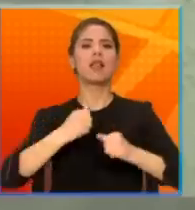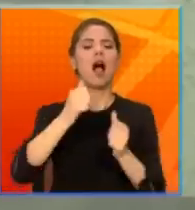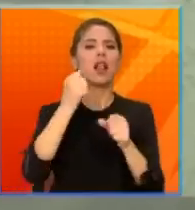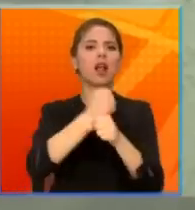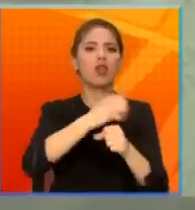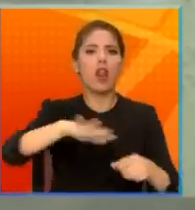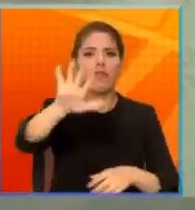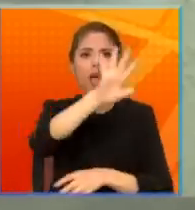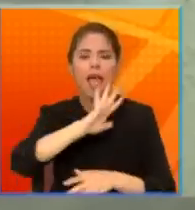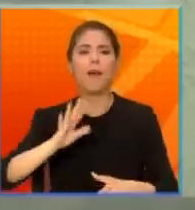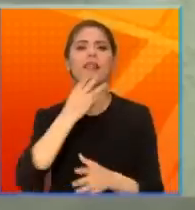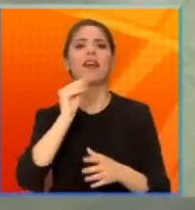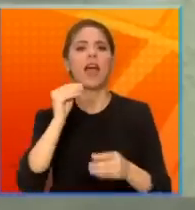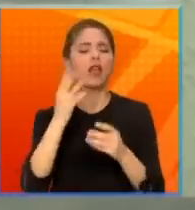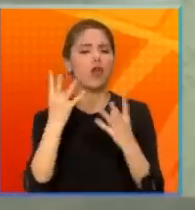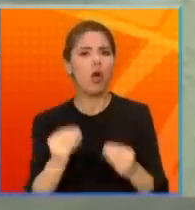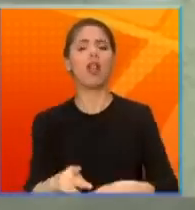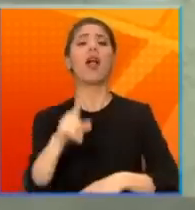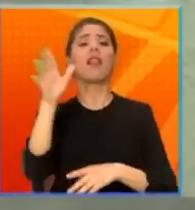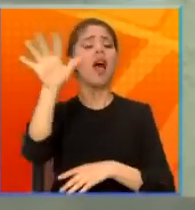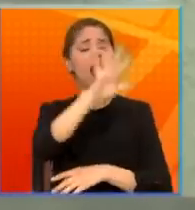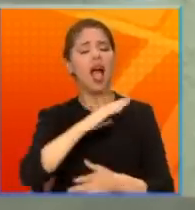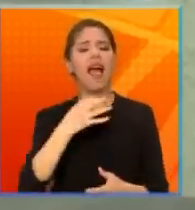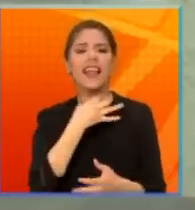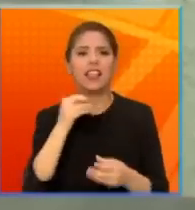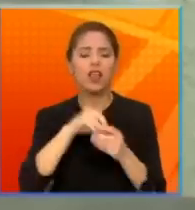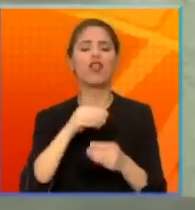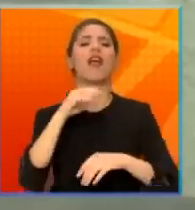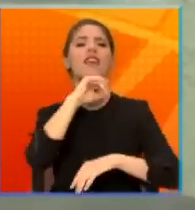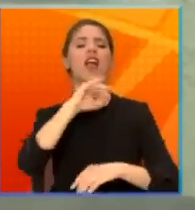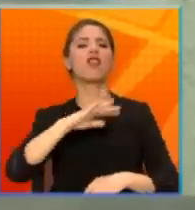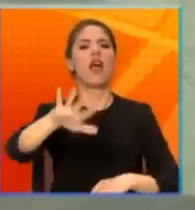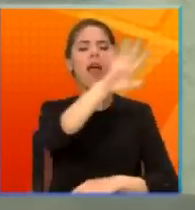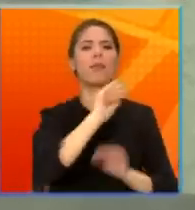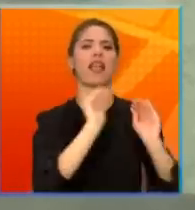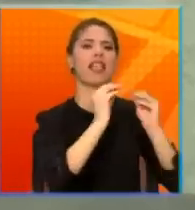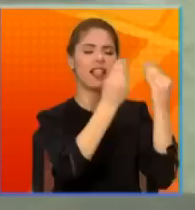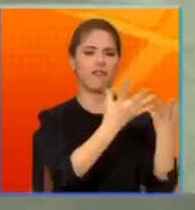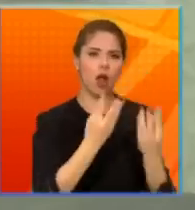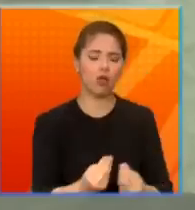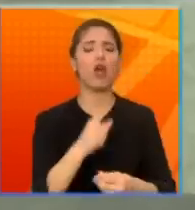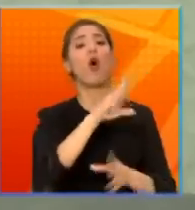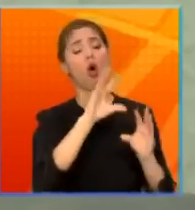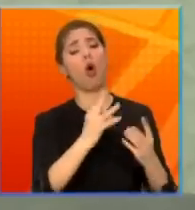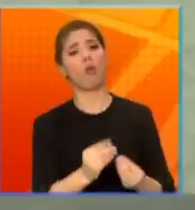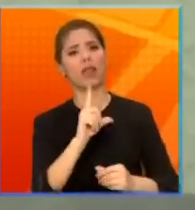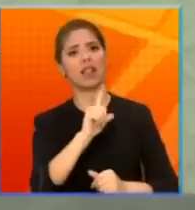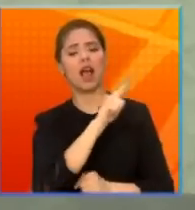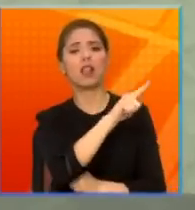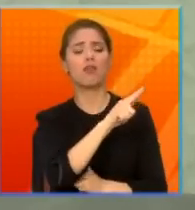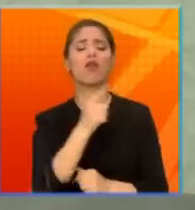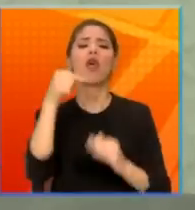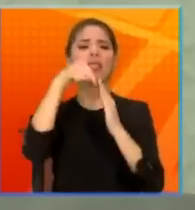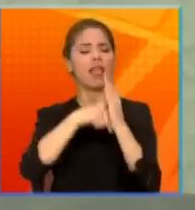elbette daha genç olanlar her ihtiyaç için yaşlıların yanında olacaklar. Olmalılar da zaten. Birazdan